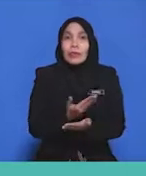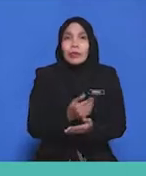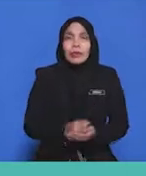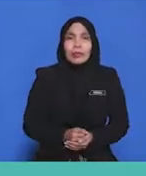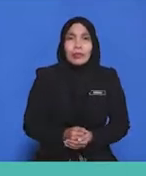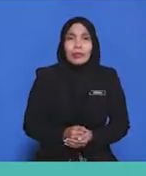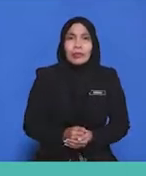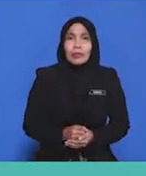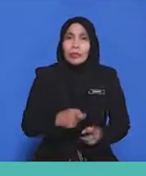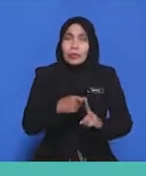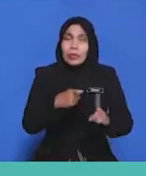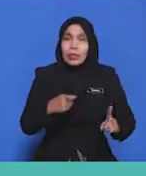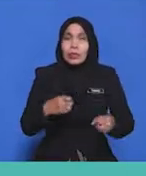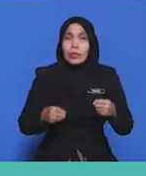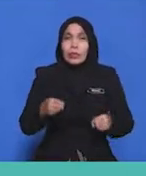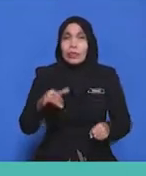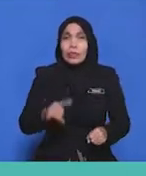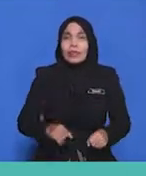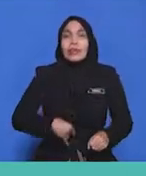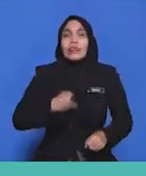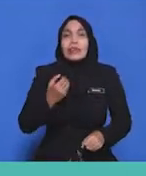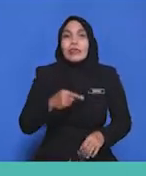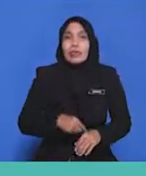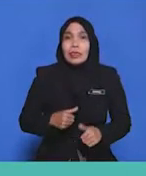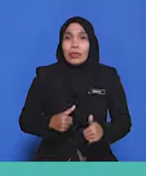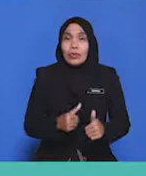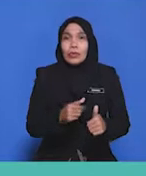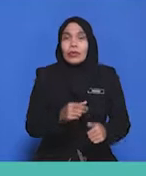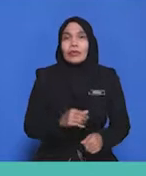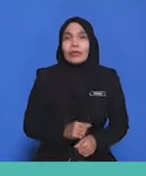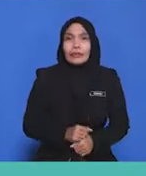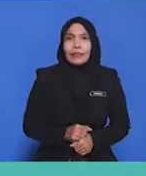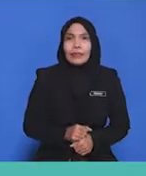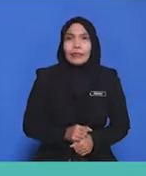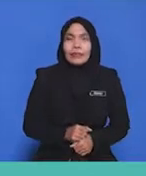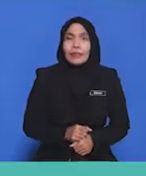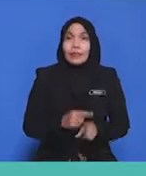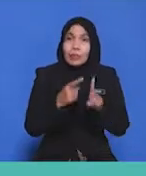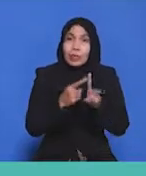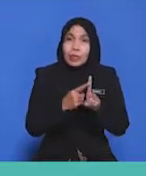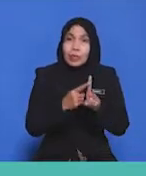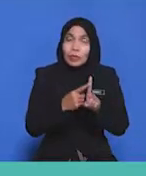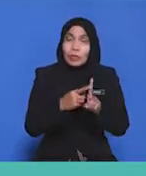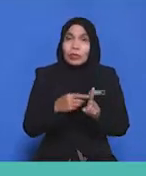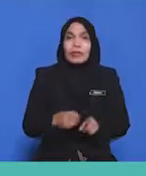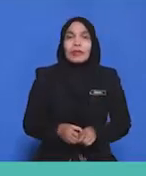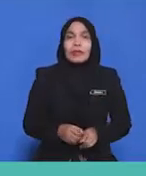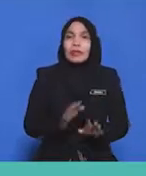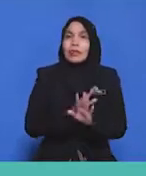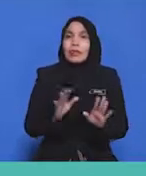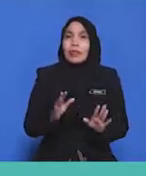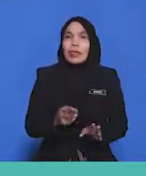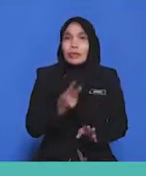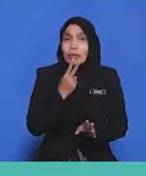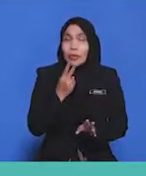sukan yang ingin diceburi. Sikap seperti tidak menghisap rokok, menghormati orang